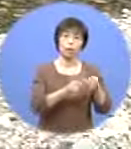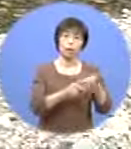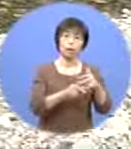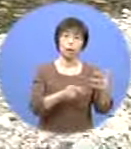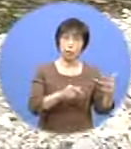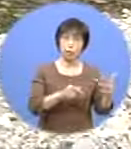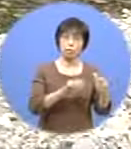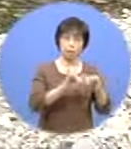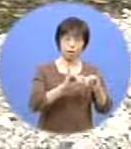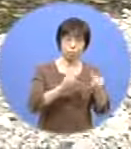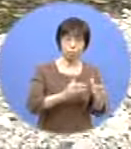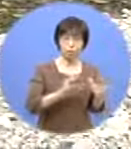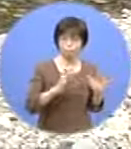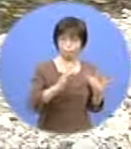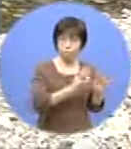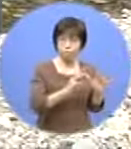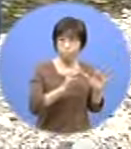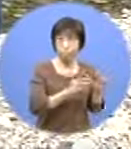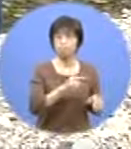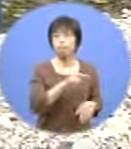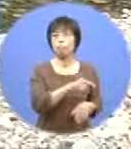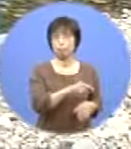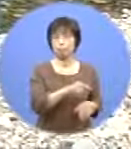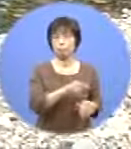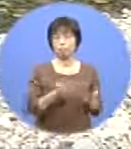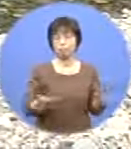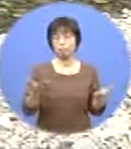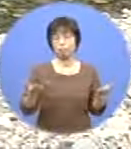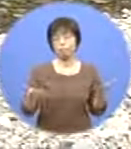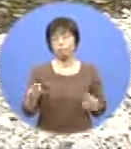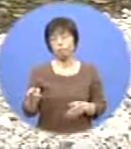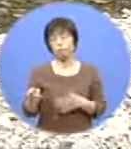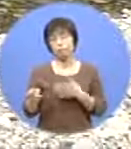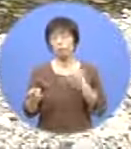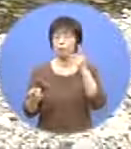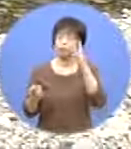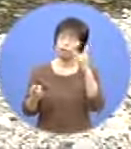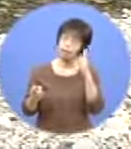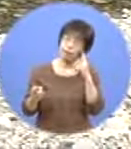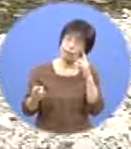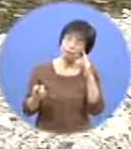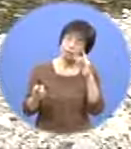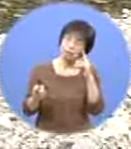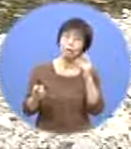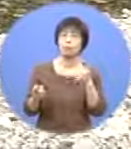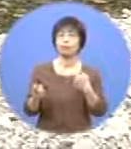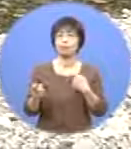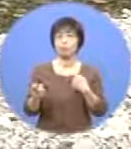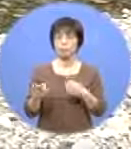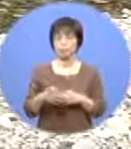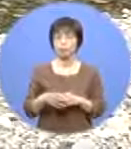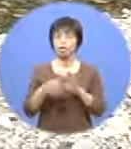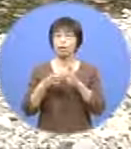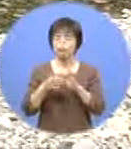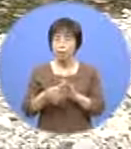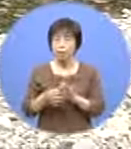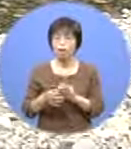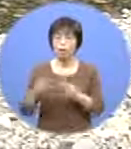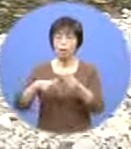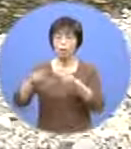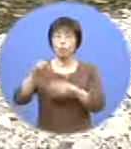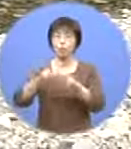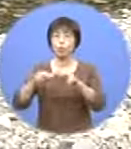量がね、あのバスを連ねて行ってる見たらね、ちょっと寂しいなという気がしますね。大江寺の方はだから行政の方にもっともっと